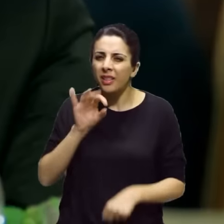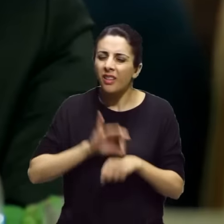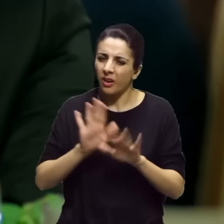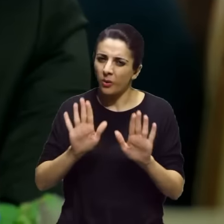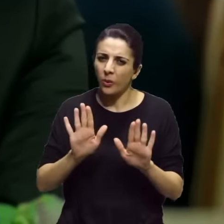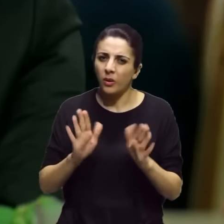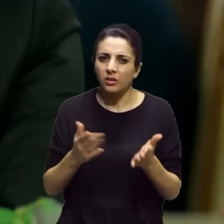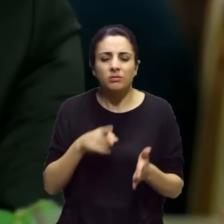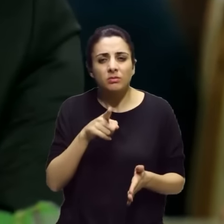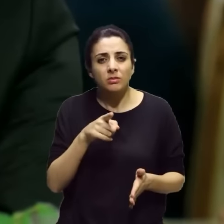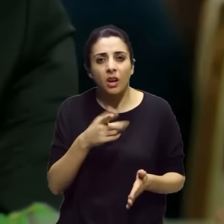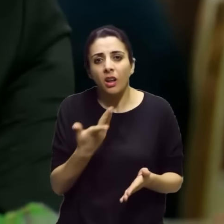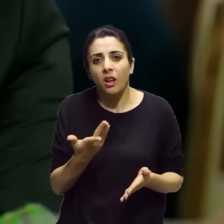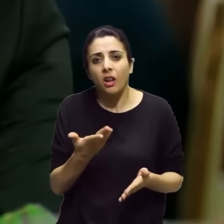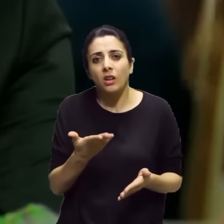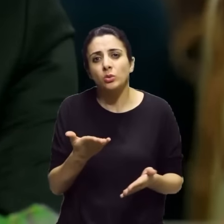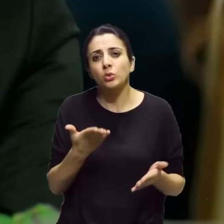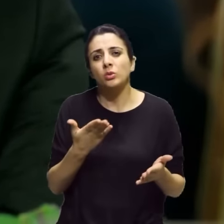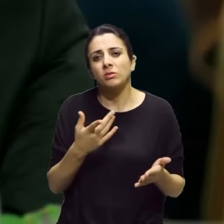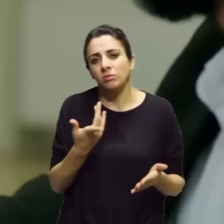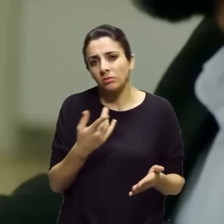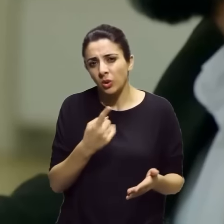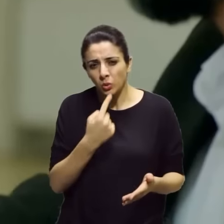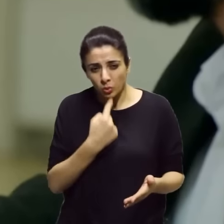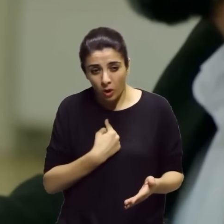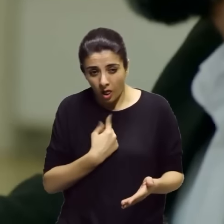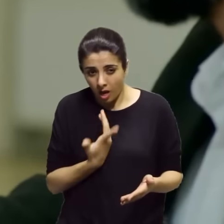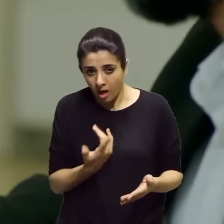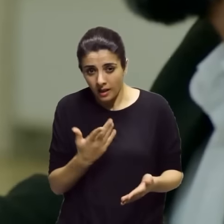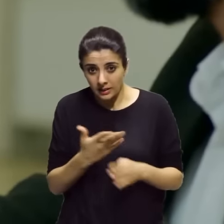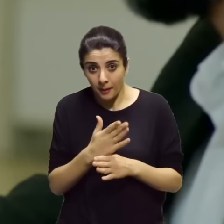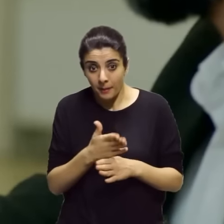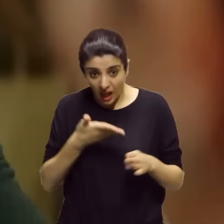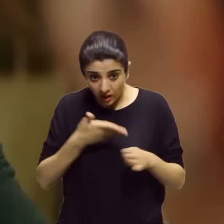saniye. Sen şimdi sırf muhabbet olsun diye bunları söylüyorsan hiç gereği yok yani bence.